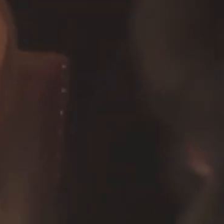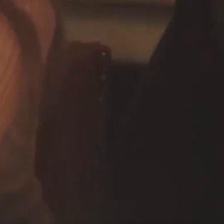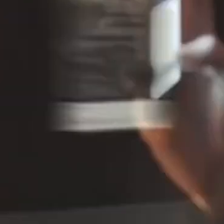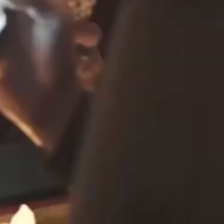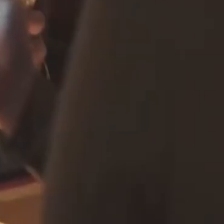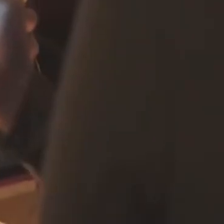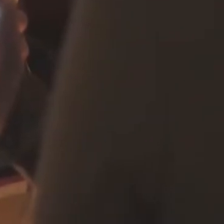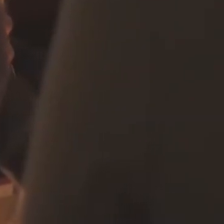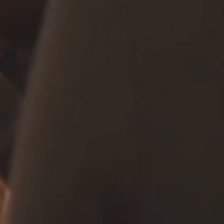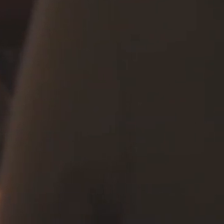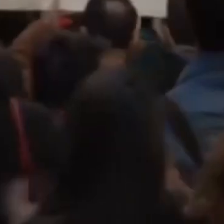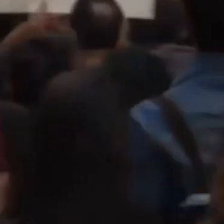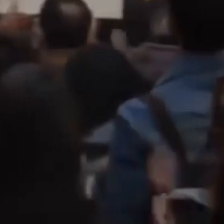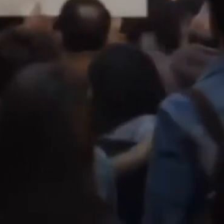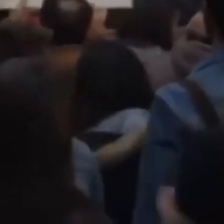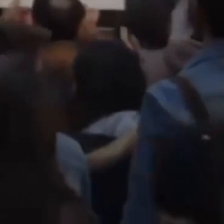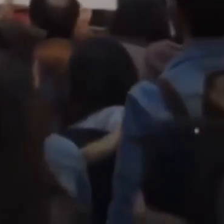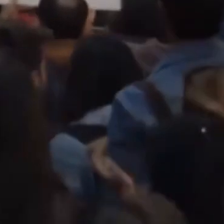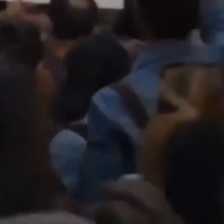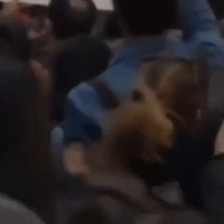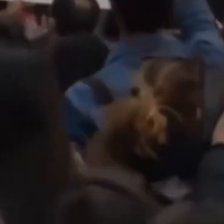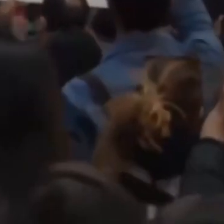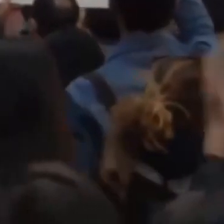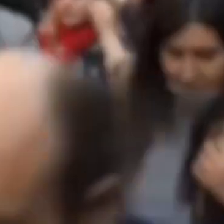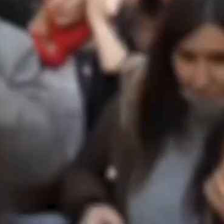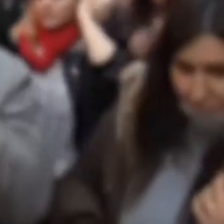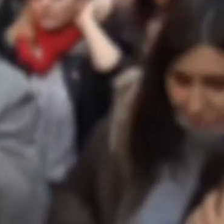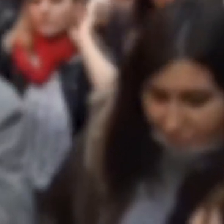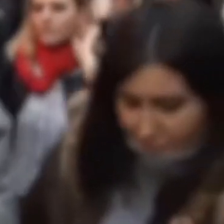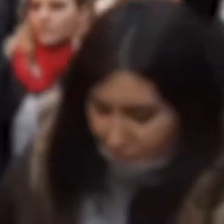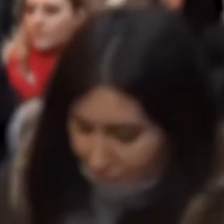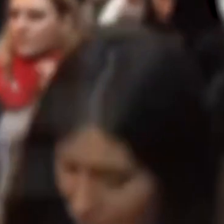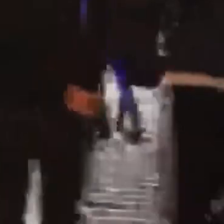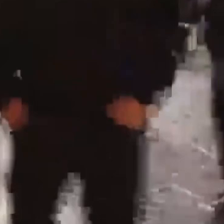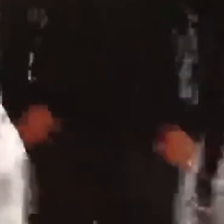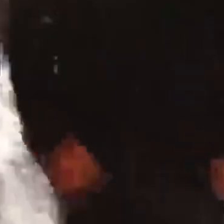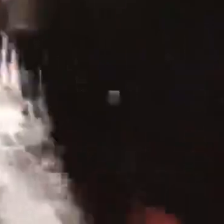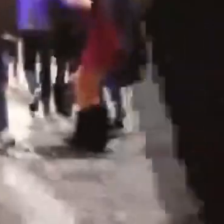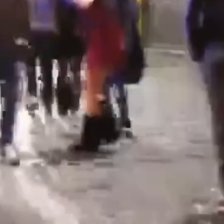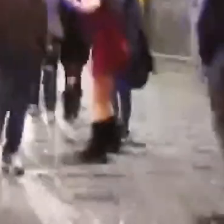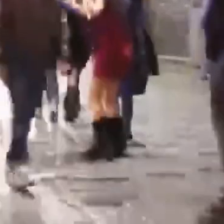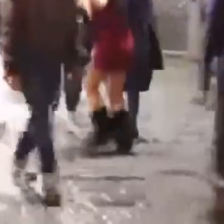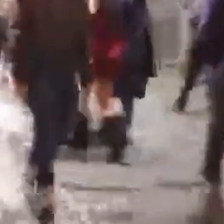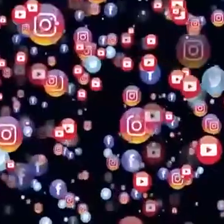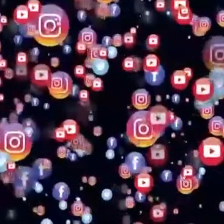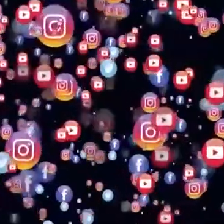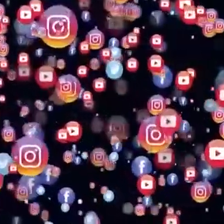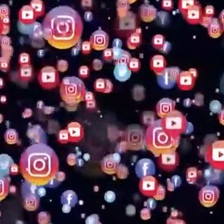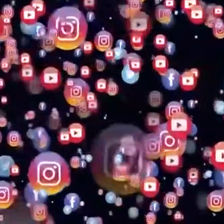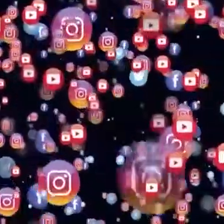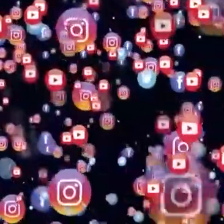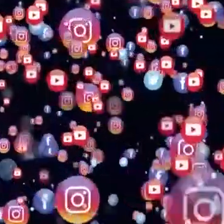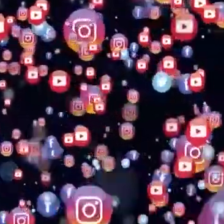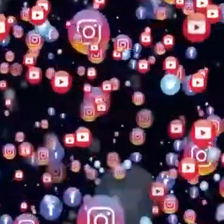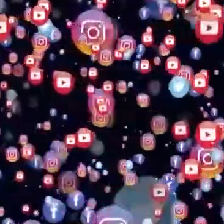internet kullanan çevrim içi nesille birlikte siyasi katılımı yeniden düşünmek gerekmektedir. Gençlerin önemli bir bölümü sosyal